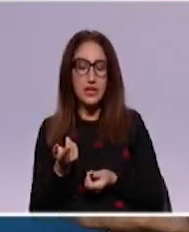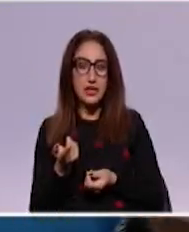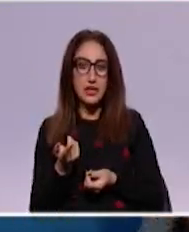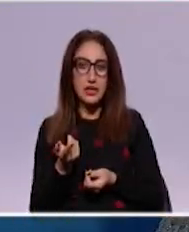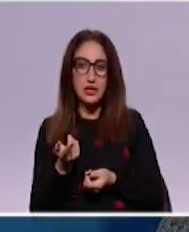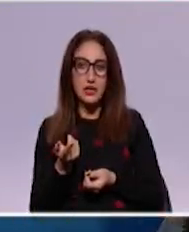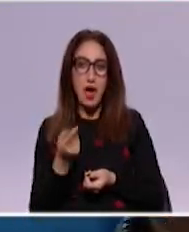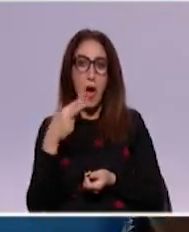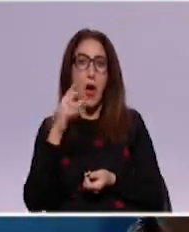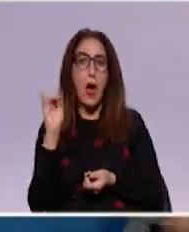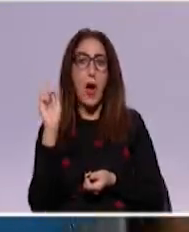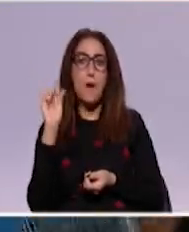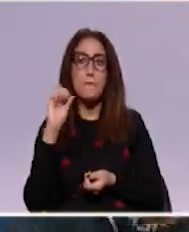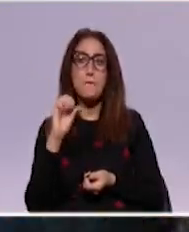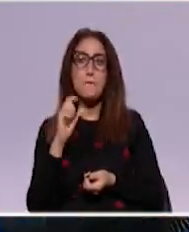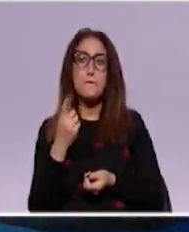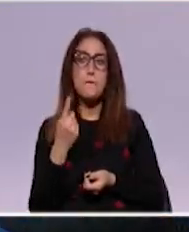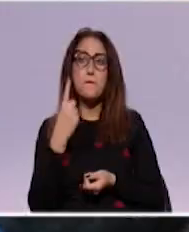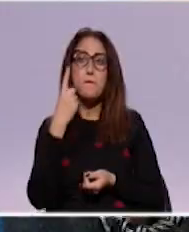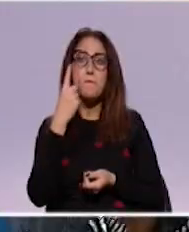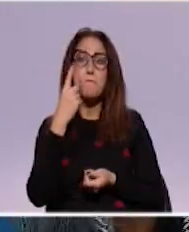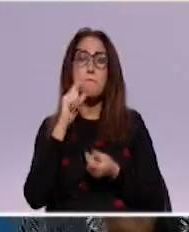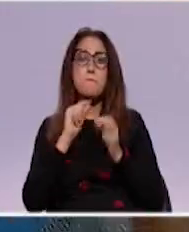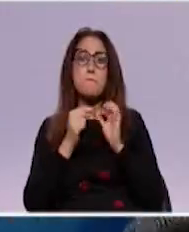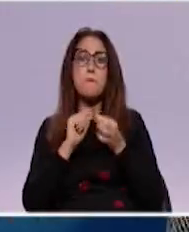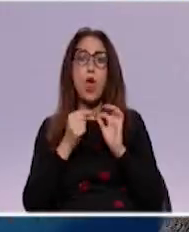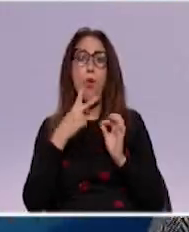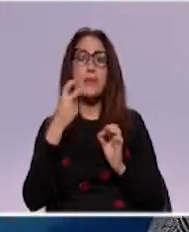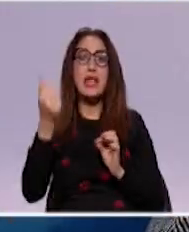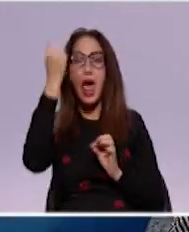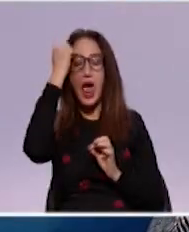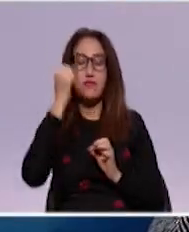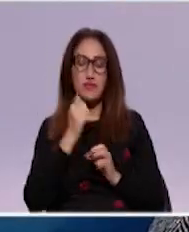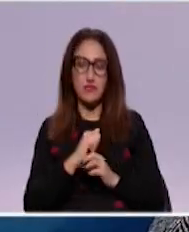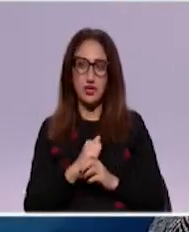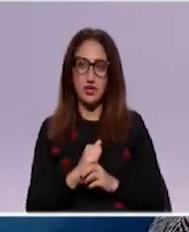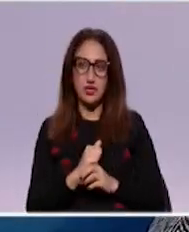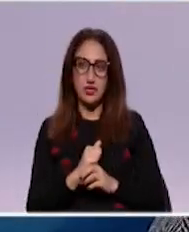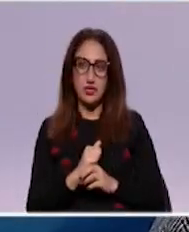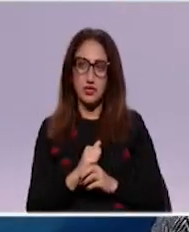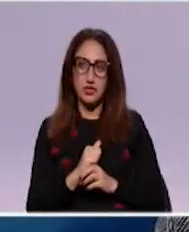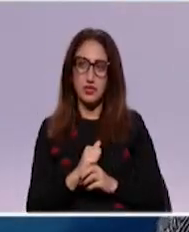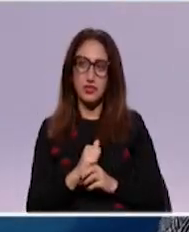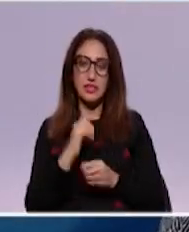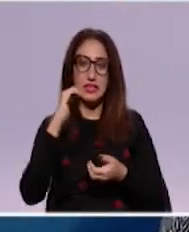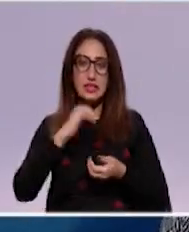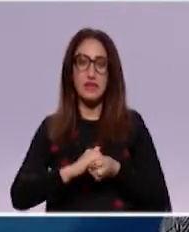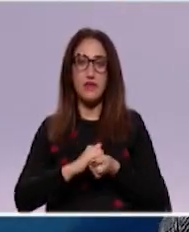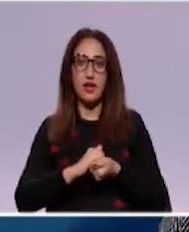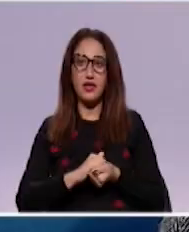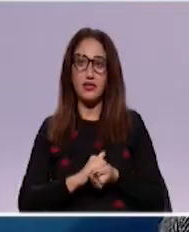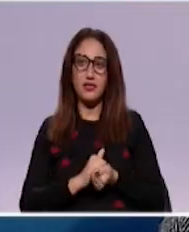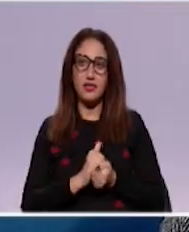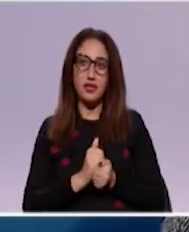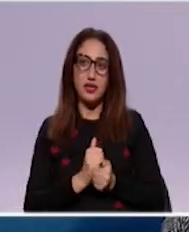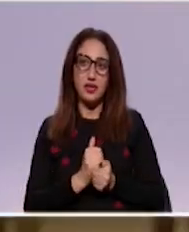قال لي عمرو. قلت له كام؟ قال لي بمليون و200 الف. انت تعرف حضرتك